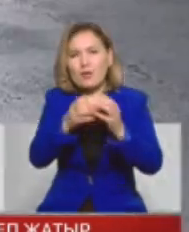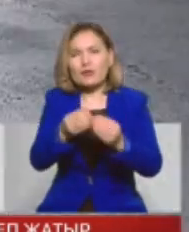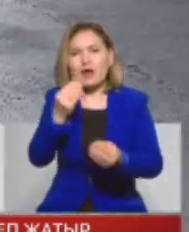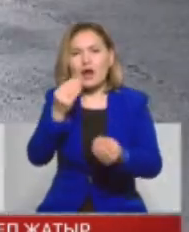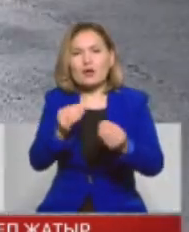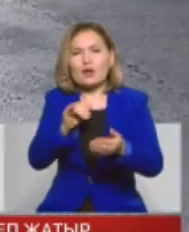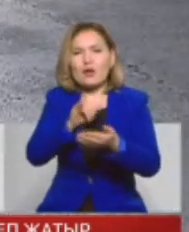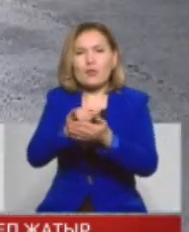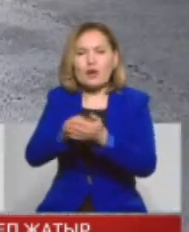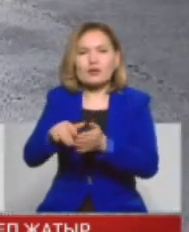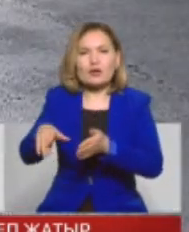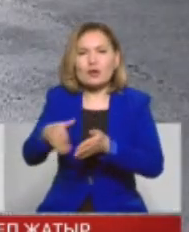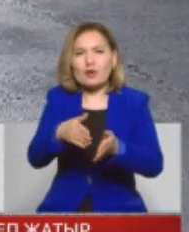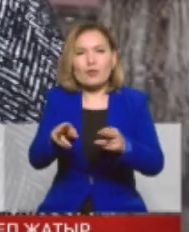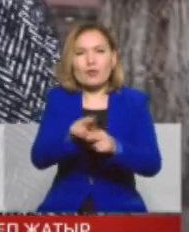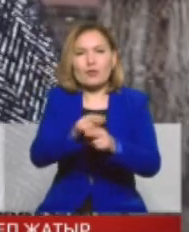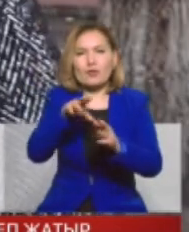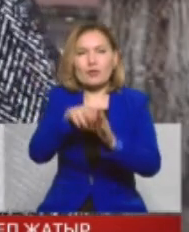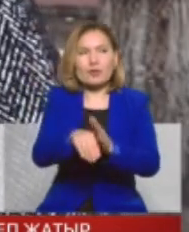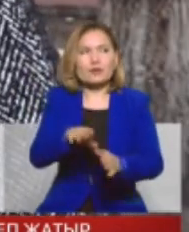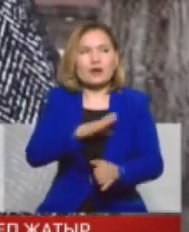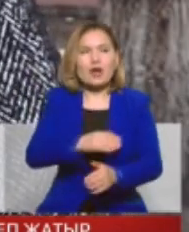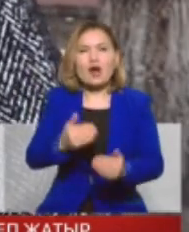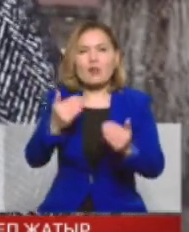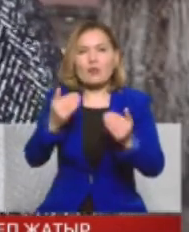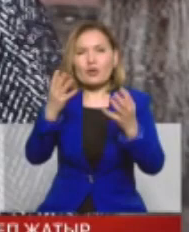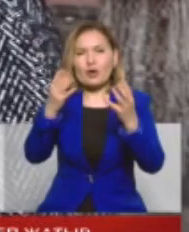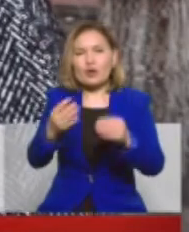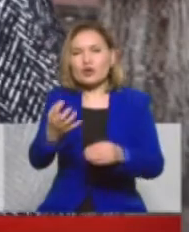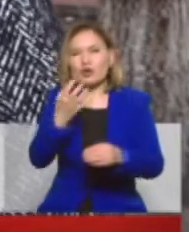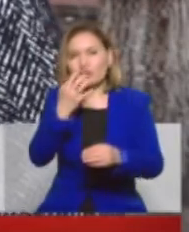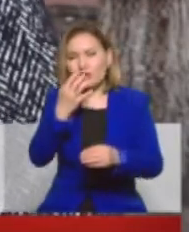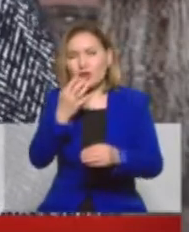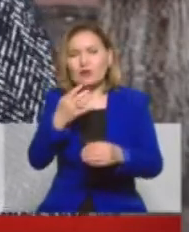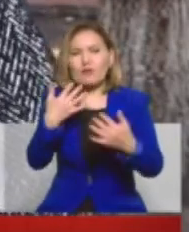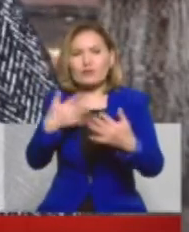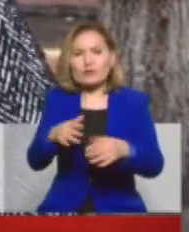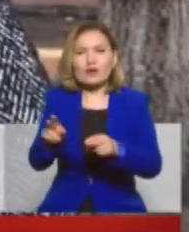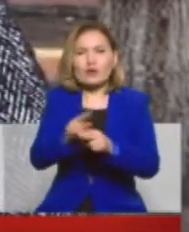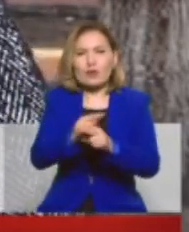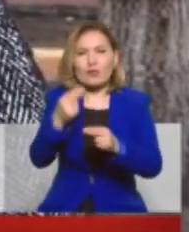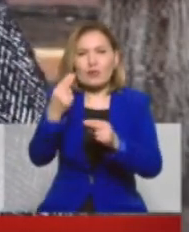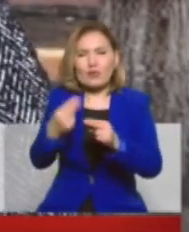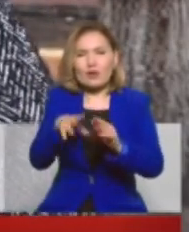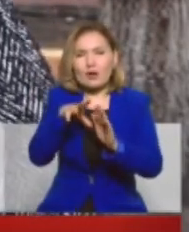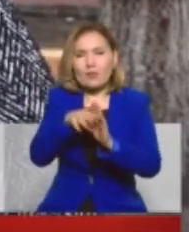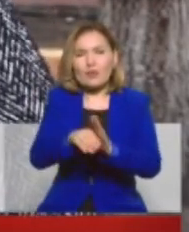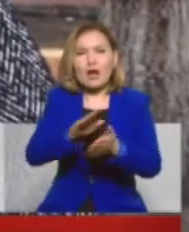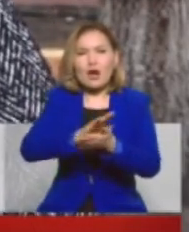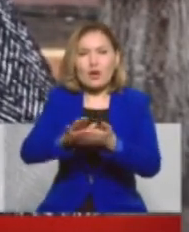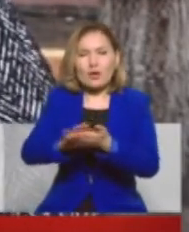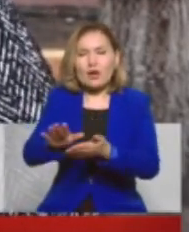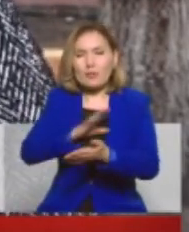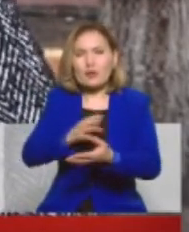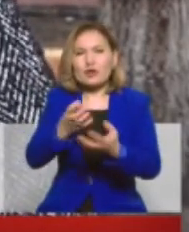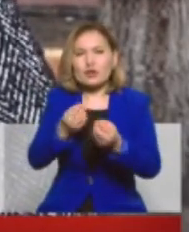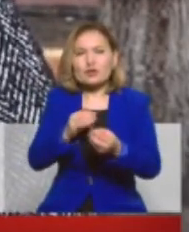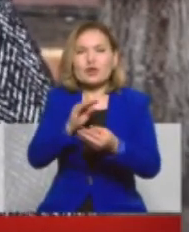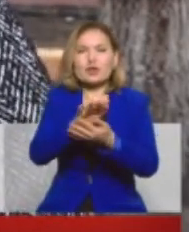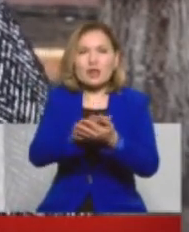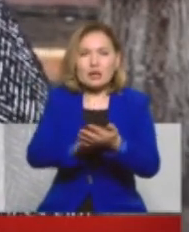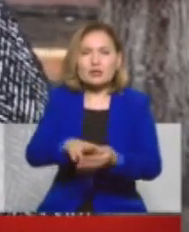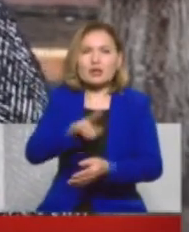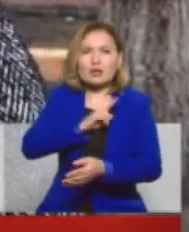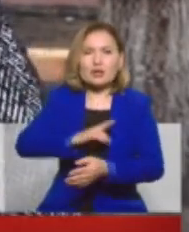асфальт ауыстырылып жатыр. Күн жылы болған кезде біраз жұмыстарды істеп тастағанбыз, ауламызды тазартып, қазір соны ары қарай